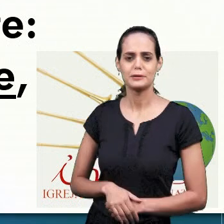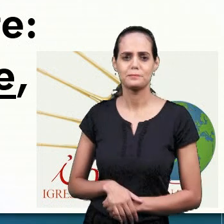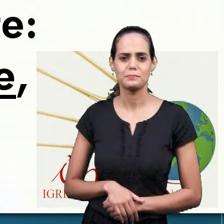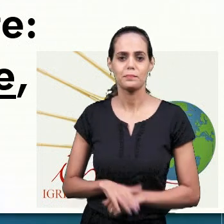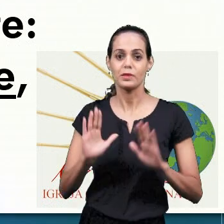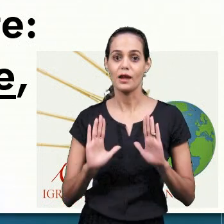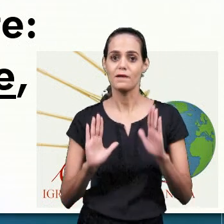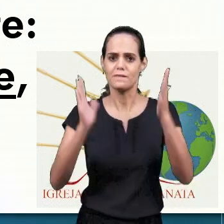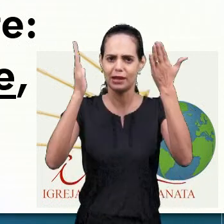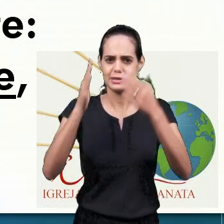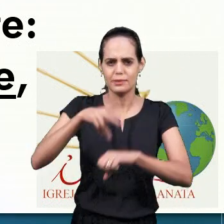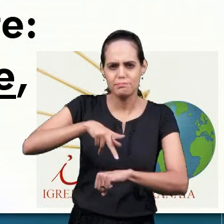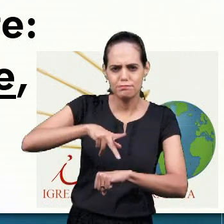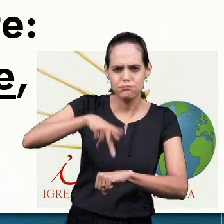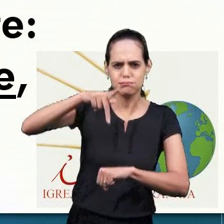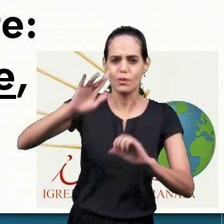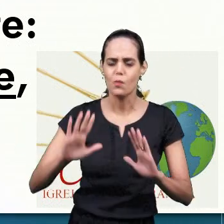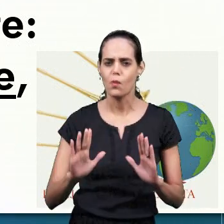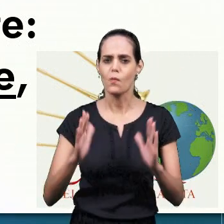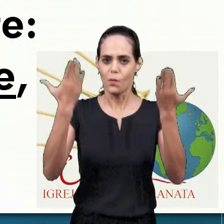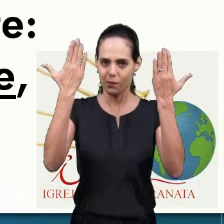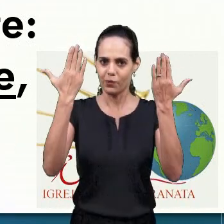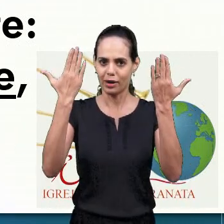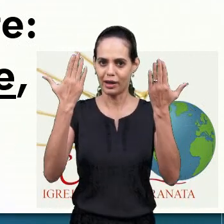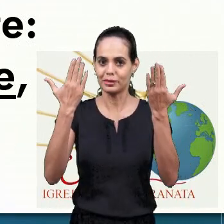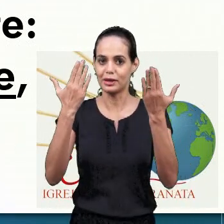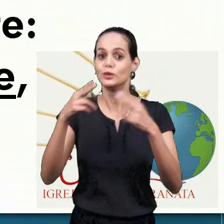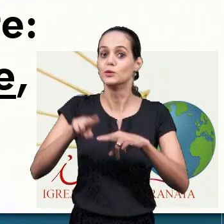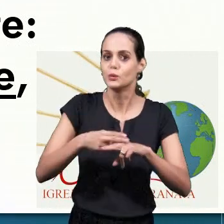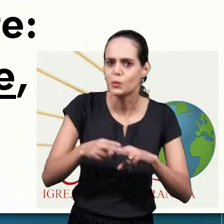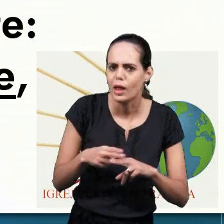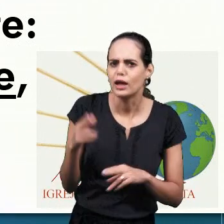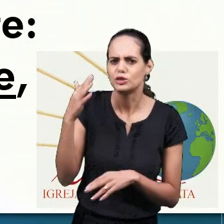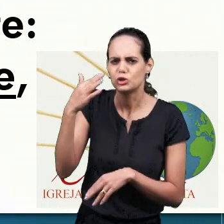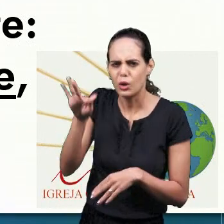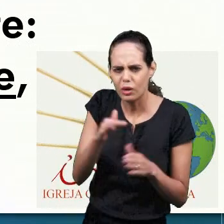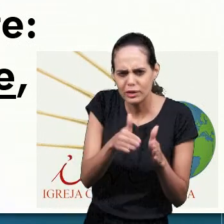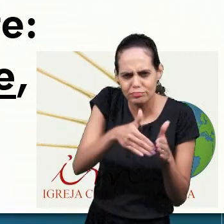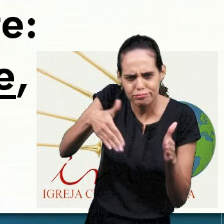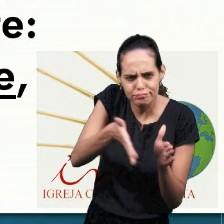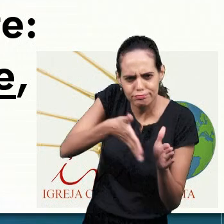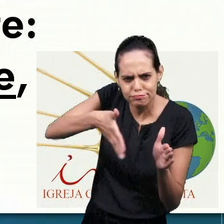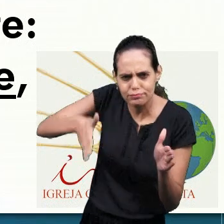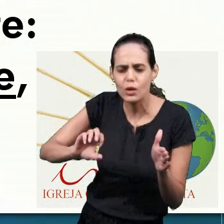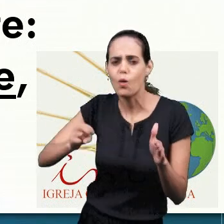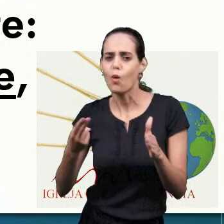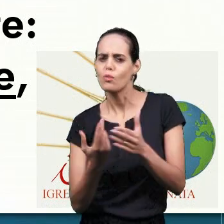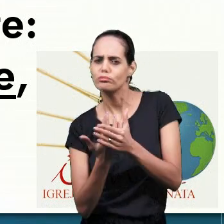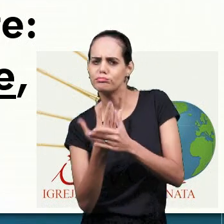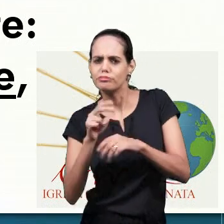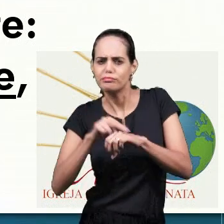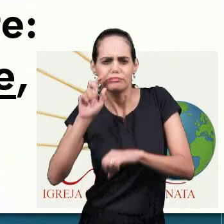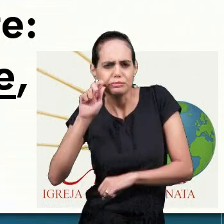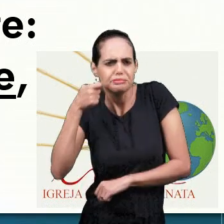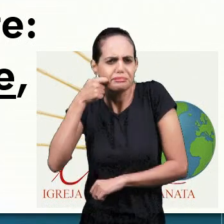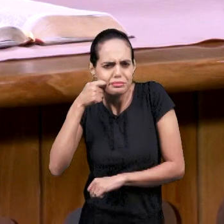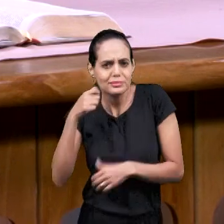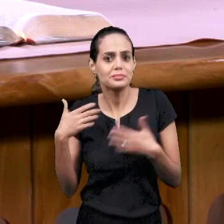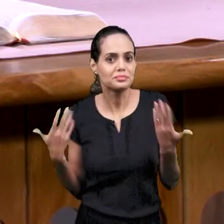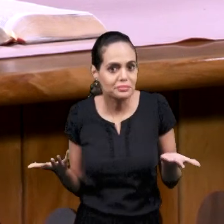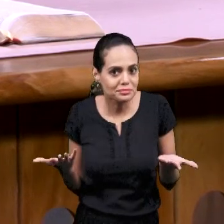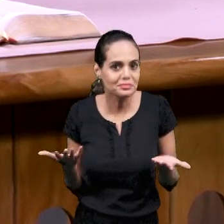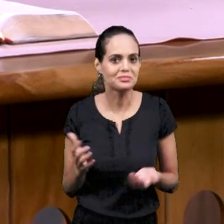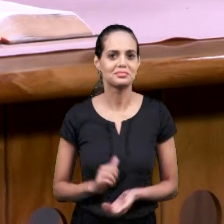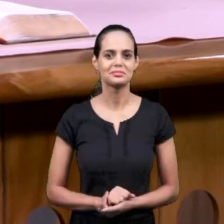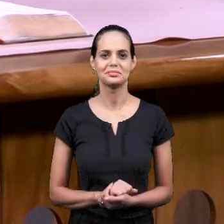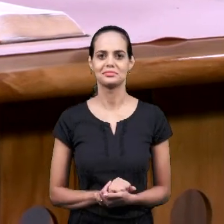la Pâque était commémorée avec du chocolat, du gâteau ou des herbes amères? Très bien. On va avoir